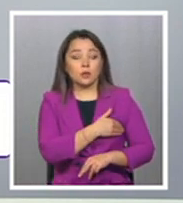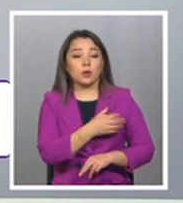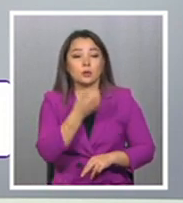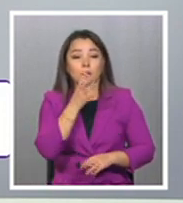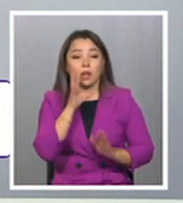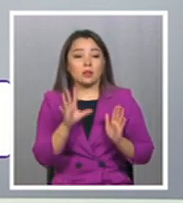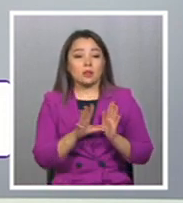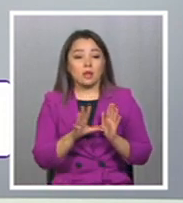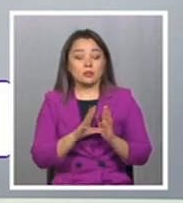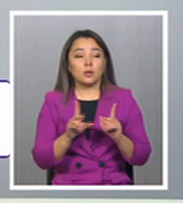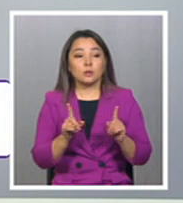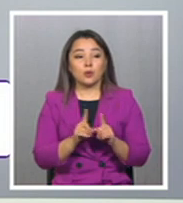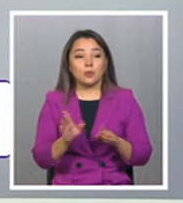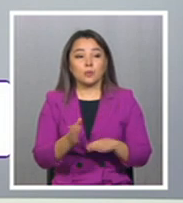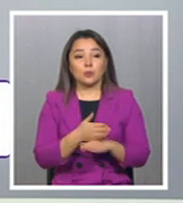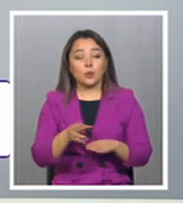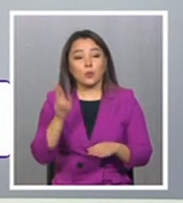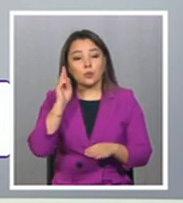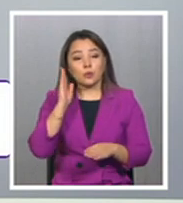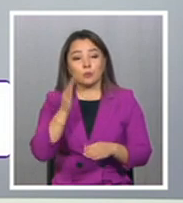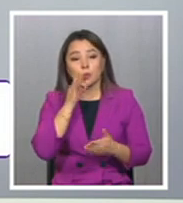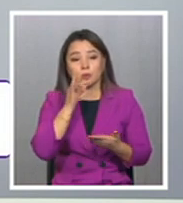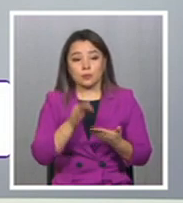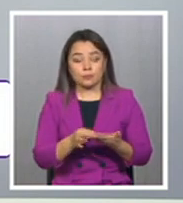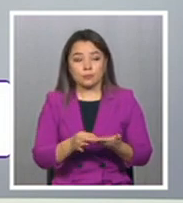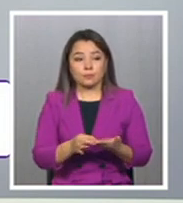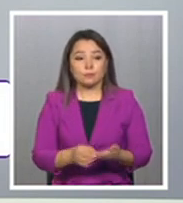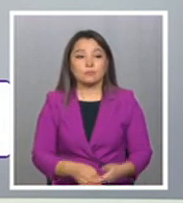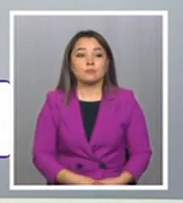энергиясын ажыратуды үйренген екенбіз.